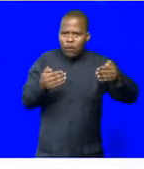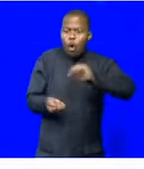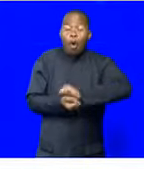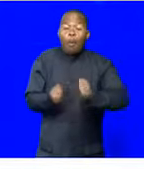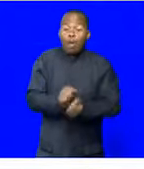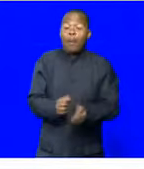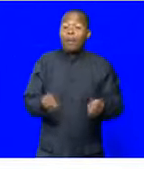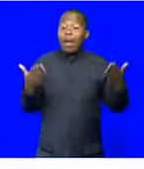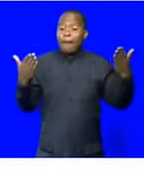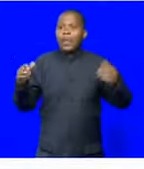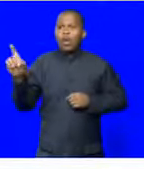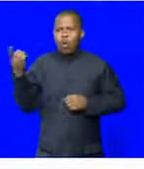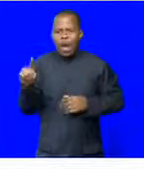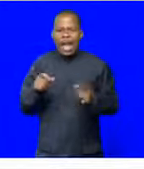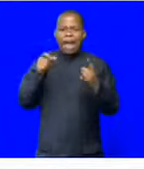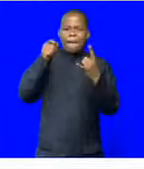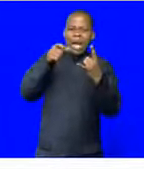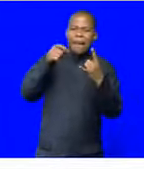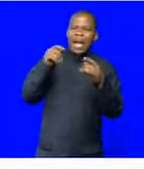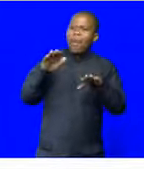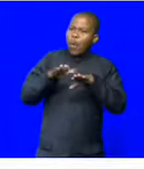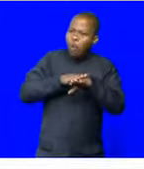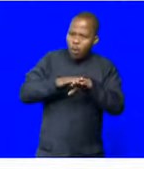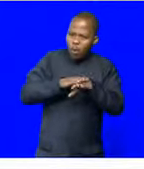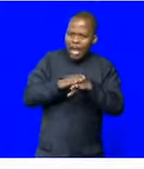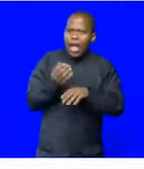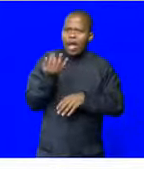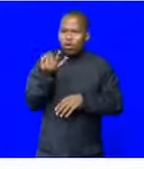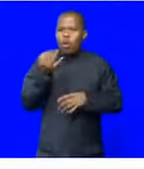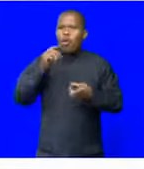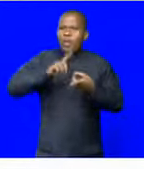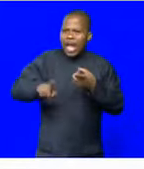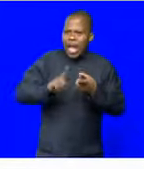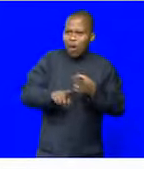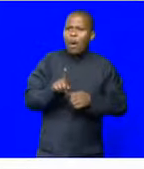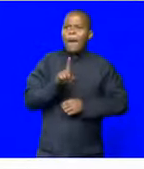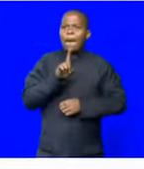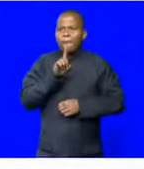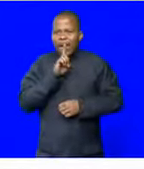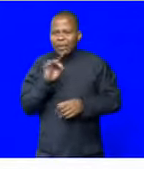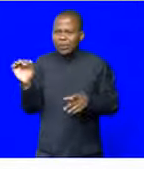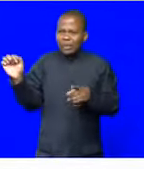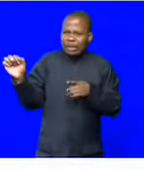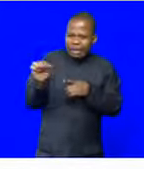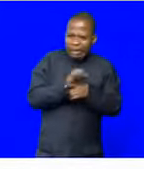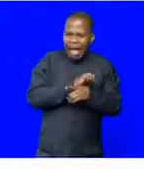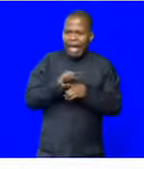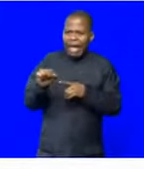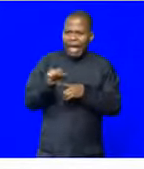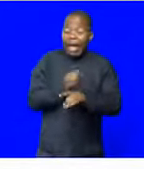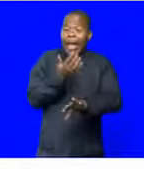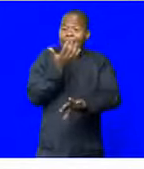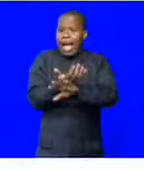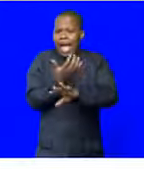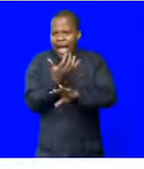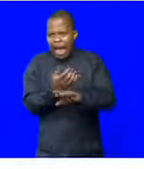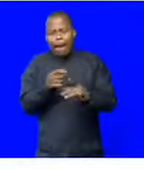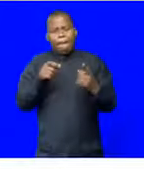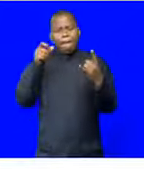ukulishaya igoli ku two games. But ke sisibe siyisebenza vele